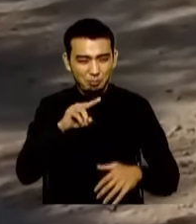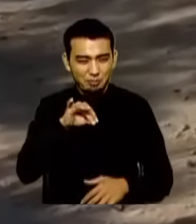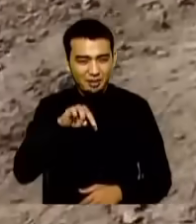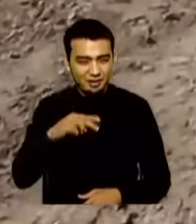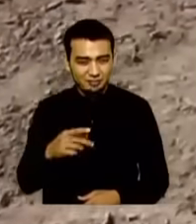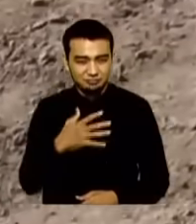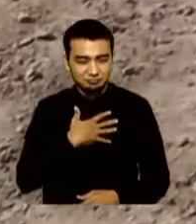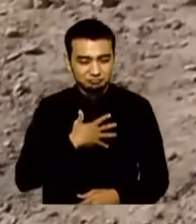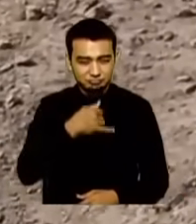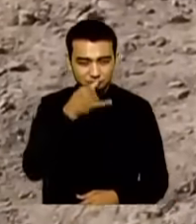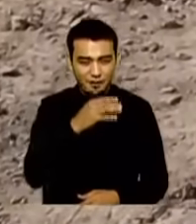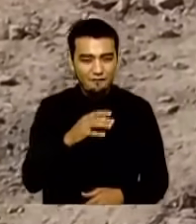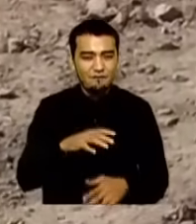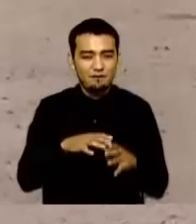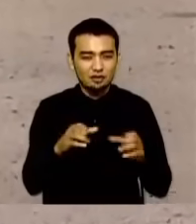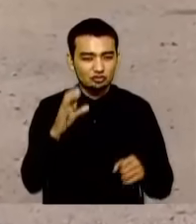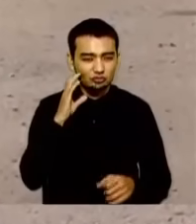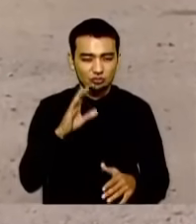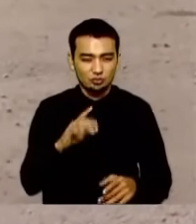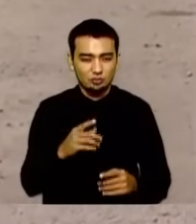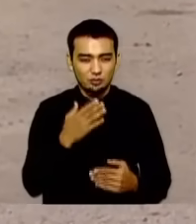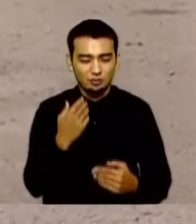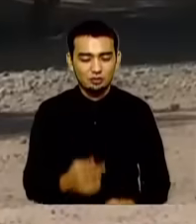неге шенеуніктер естімейді?